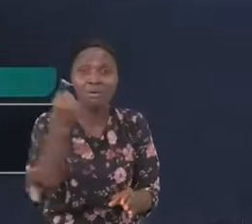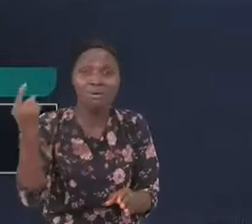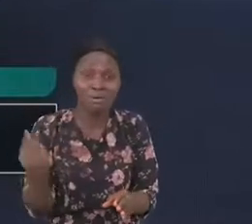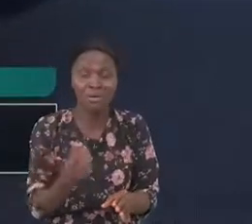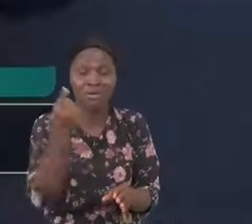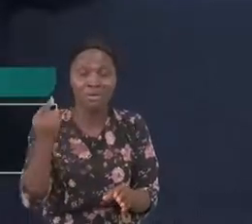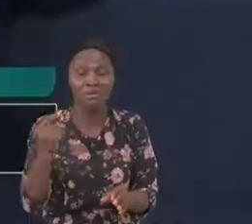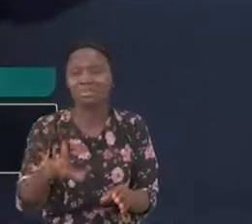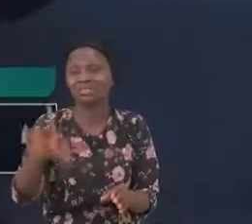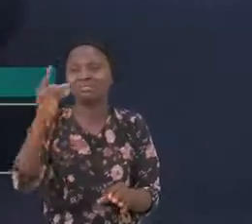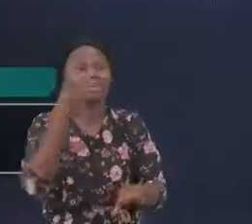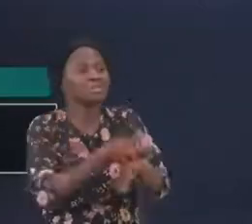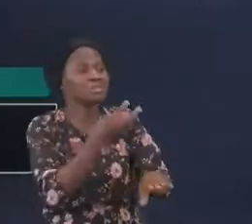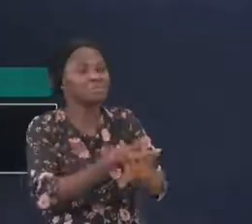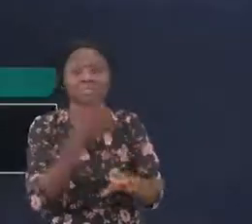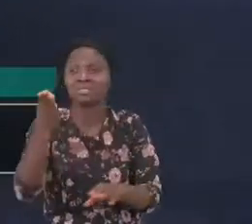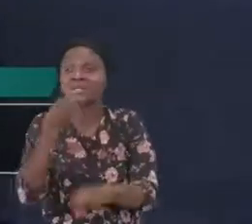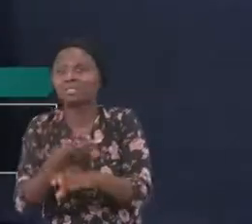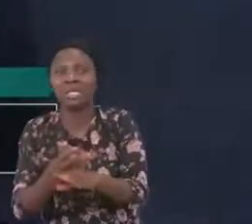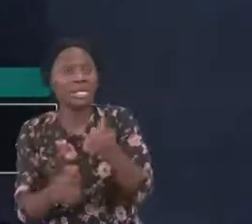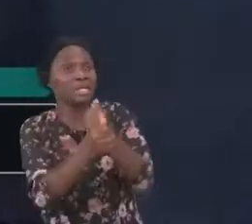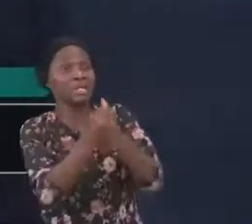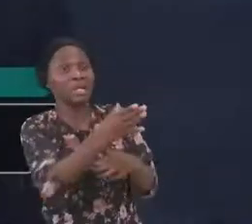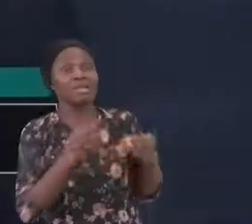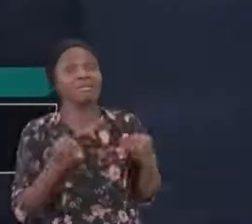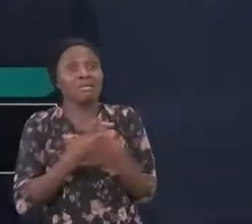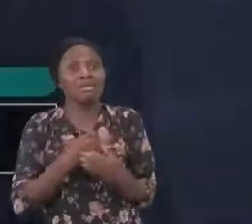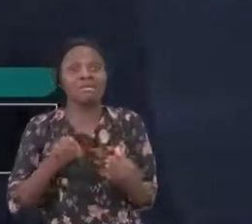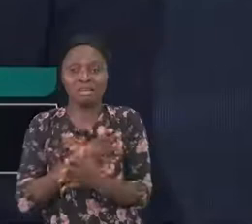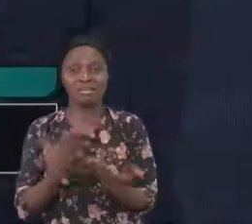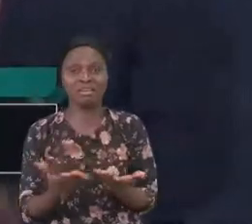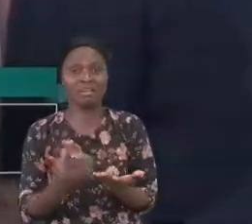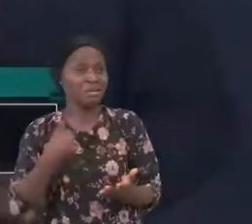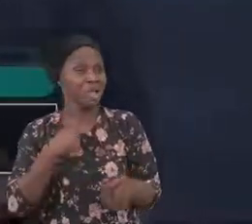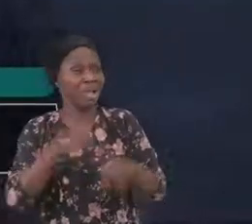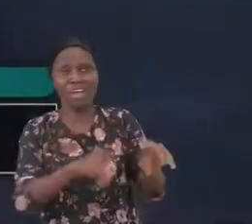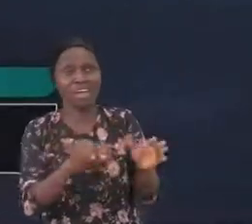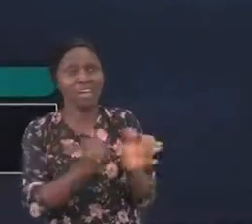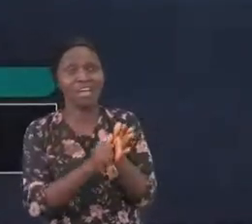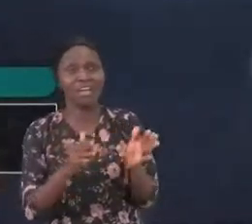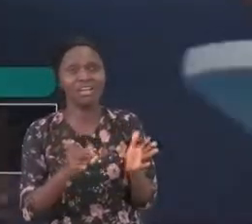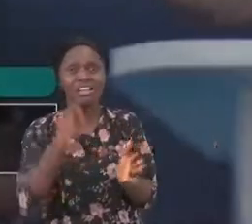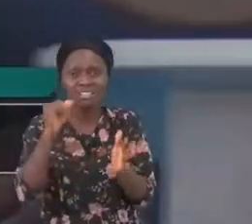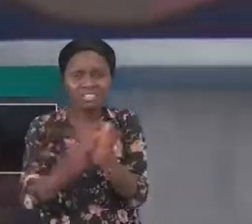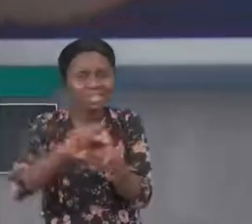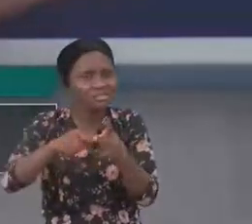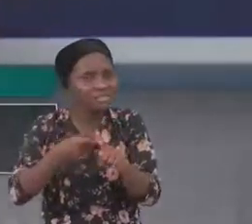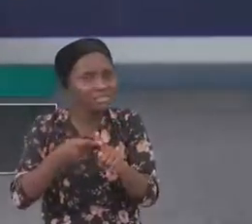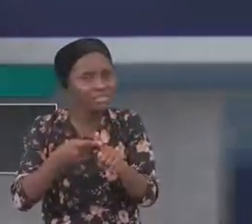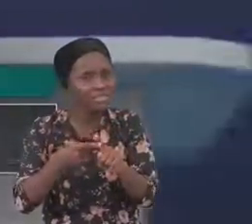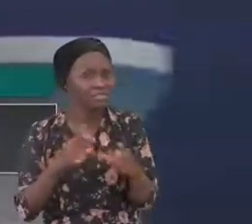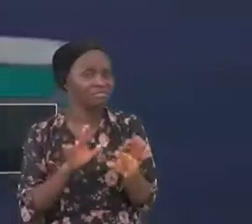toujours un danger là-bas pour lui. Il y a toujours... Ah, je ne peux pas gérer ça. Est-ce que c'est un poltron, le D? Est-ce qu'il